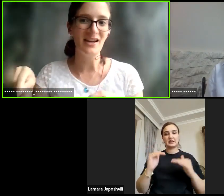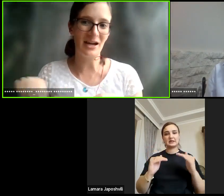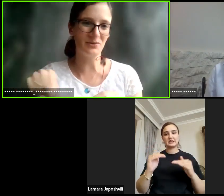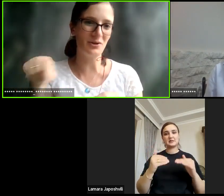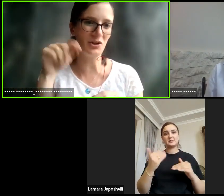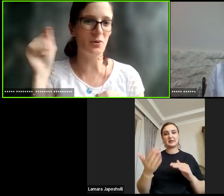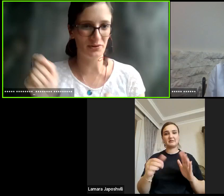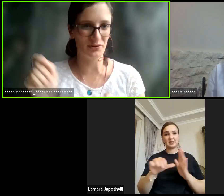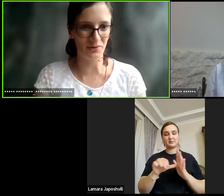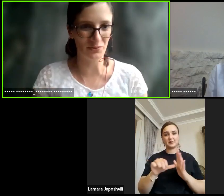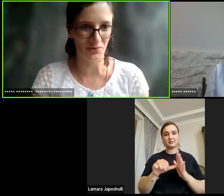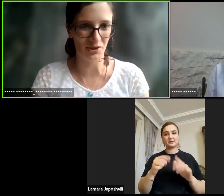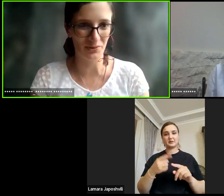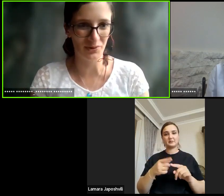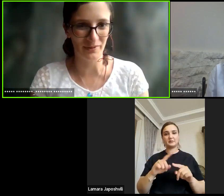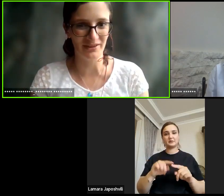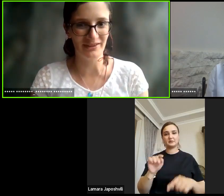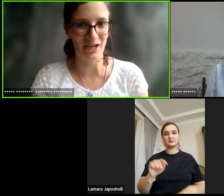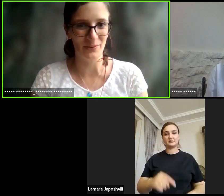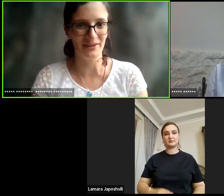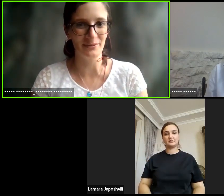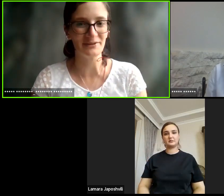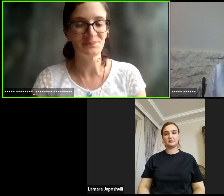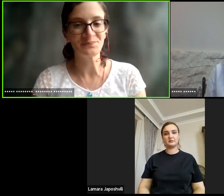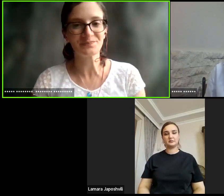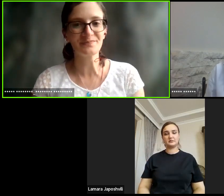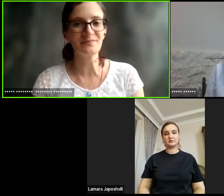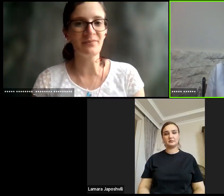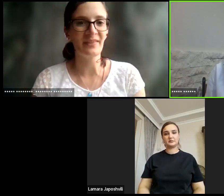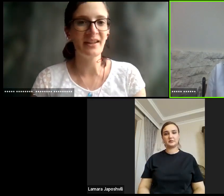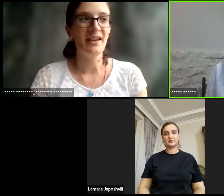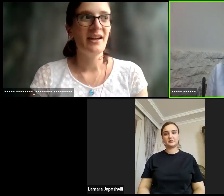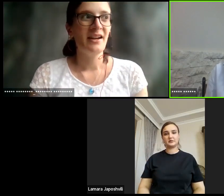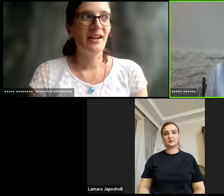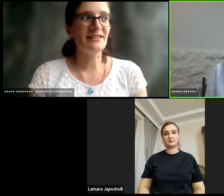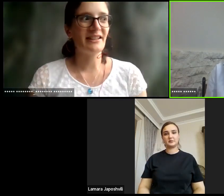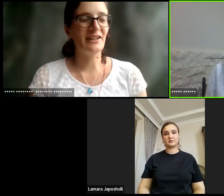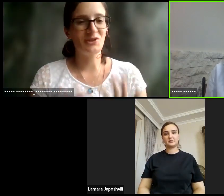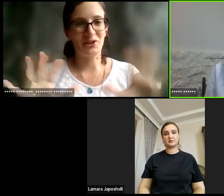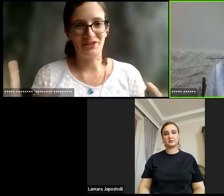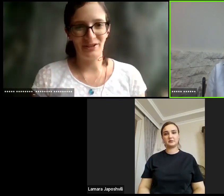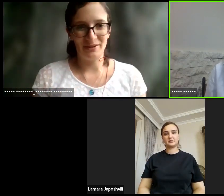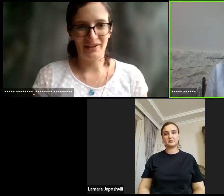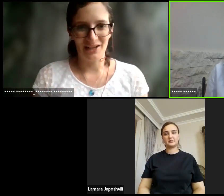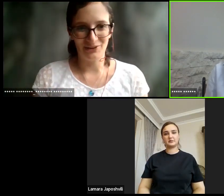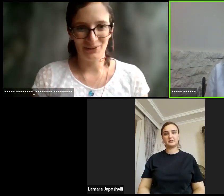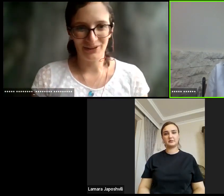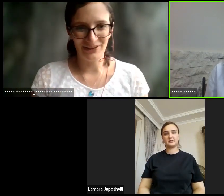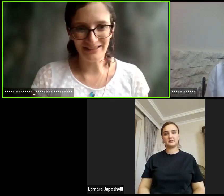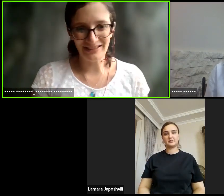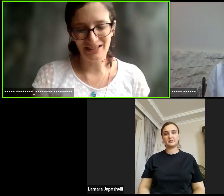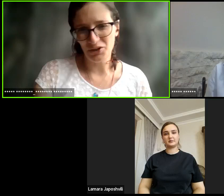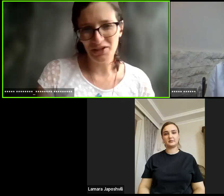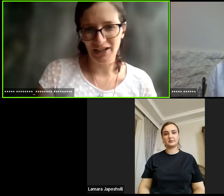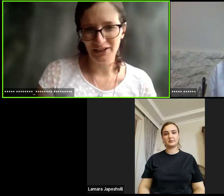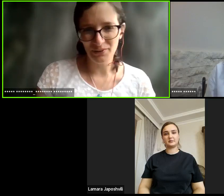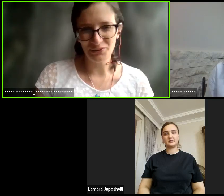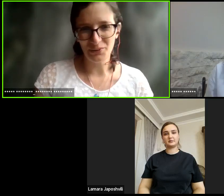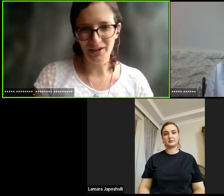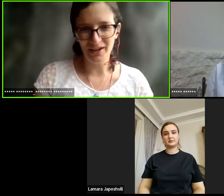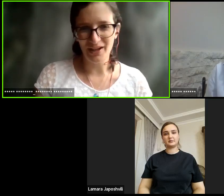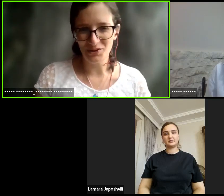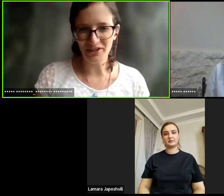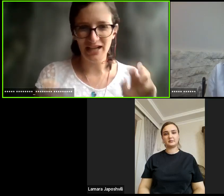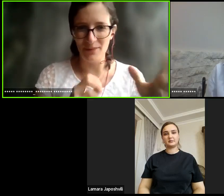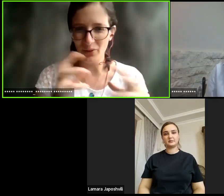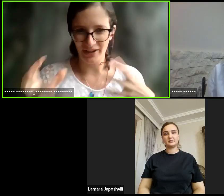და ამ შემთხვევაში ოფსეტურებს ურჩევთ ხოლმე ესეთი თავიანებს. ეს ხელჯოხის ტიპები განვიხილეთ და შეგვიძლია გადავიდეთ